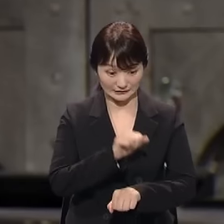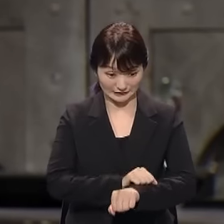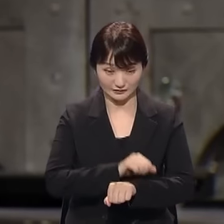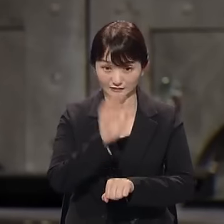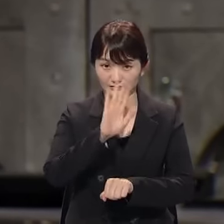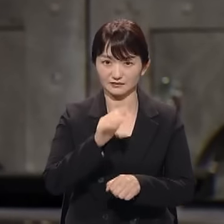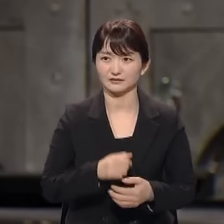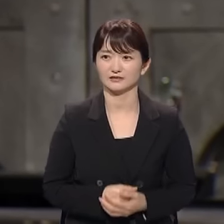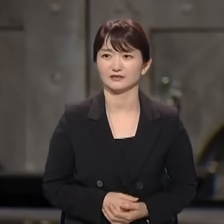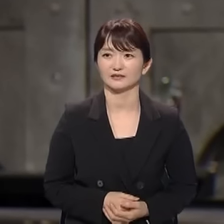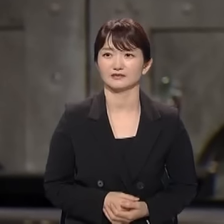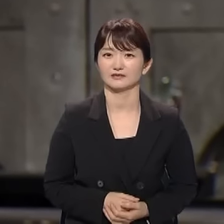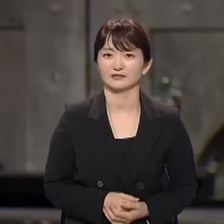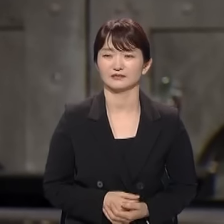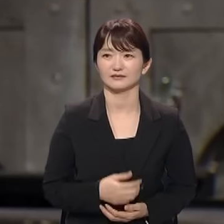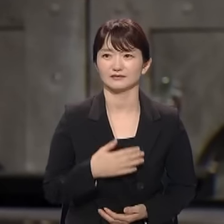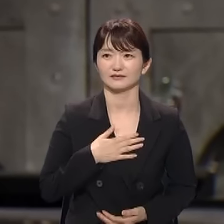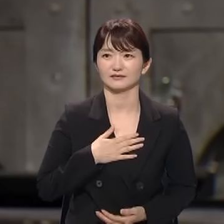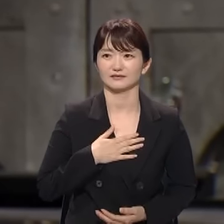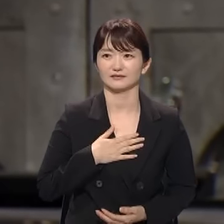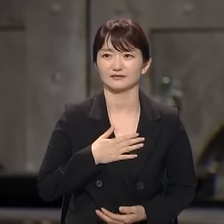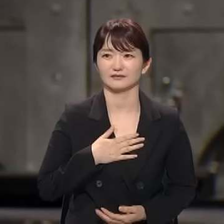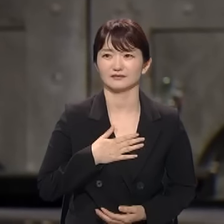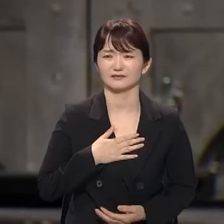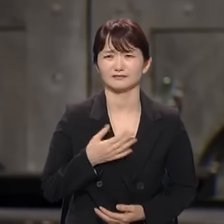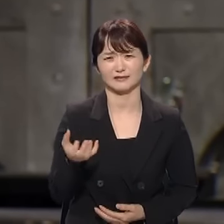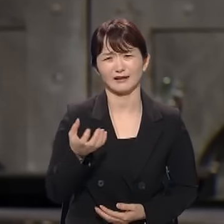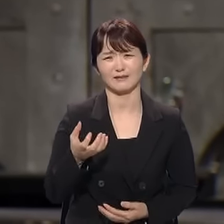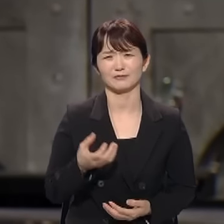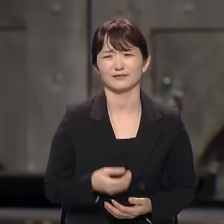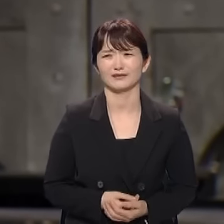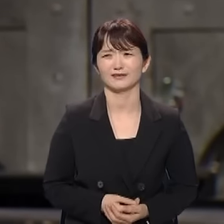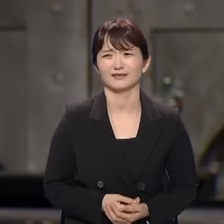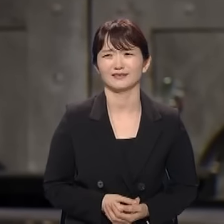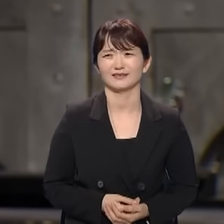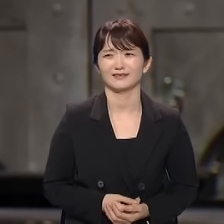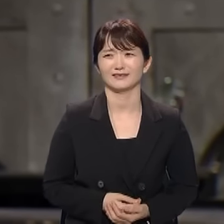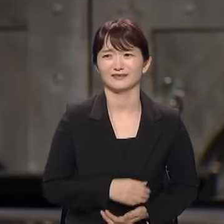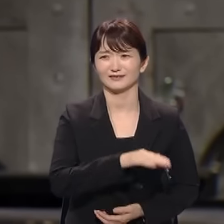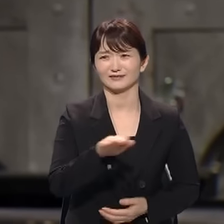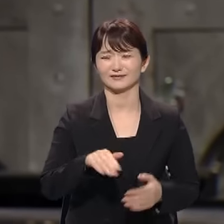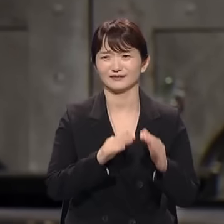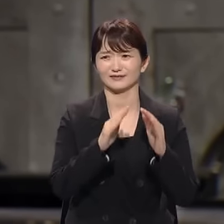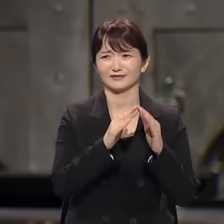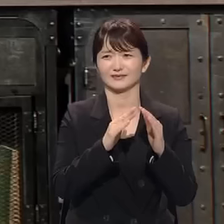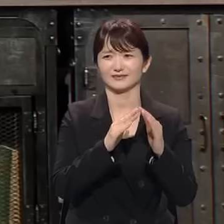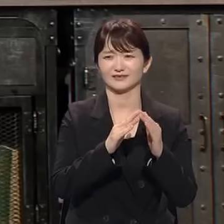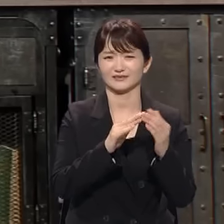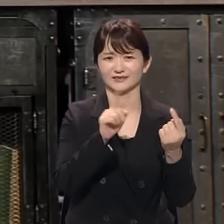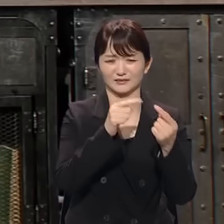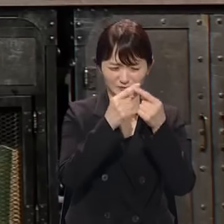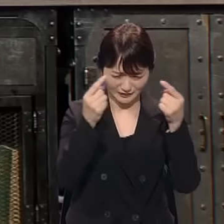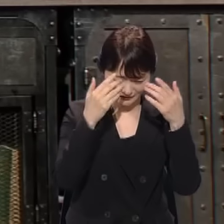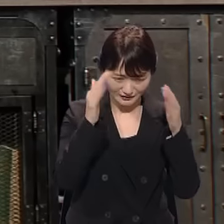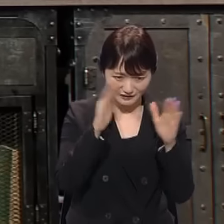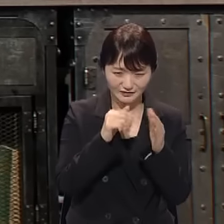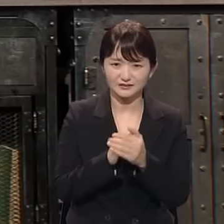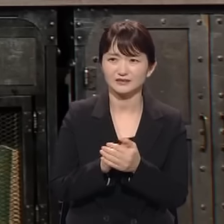아니에요. 저는 그냥 그렇게 아프더라고요. 애가 자, 투샷 좀 부탁드릴게요. 저희 애가 이제 한 명은 대학생, 한 명은